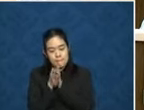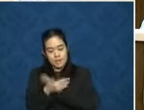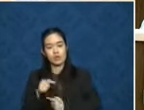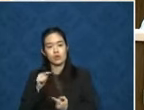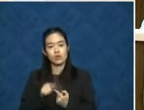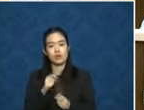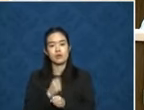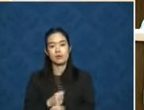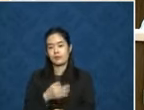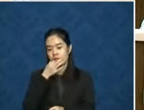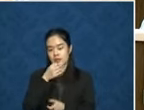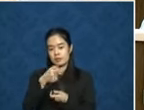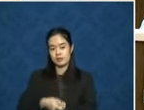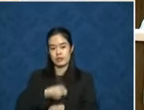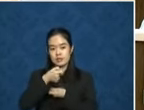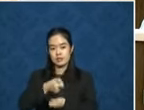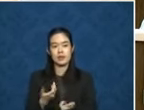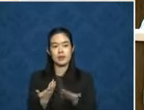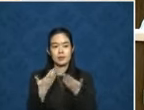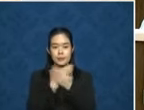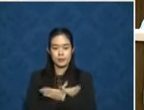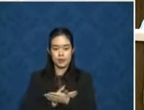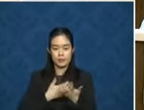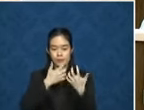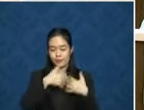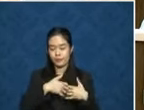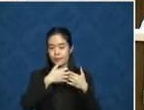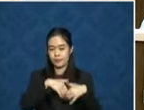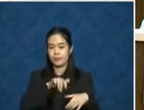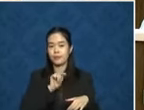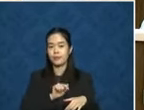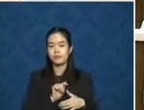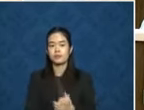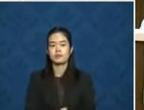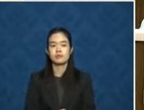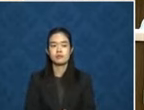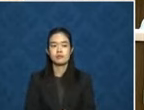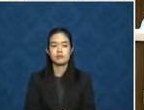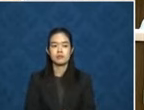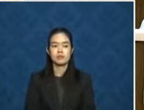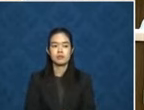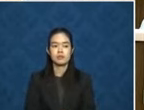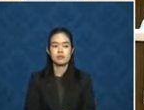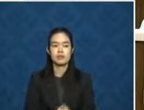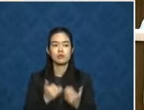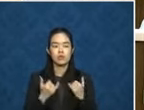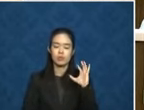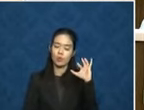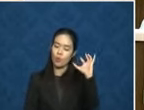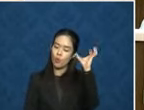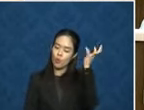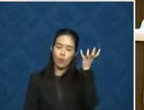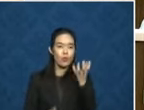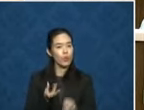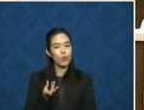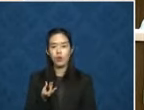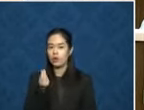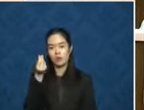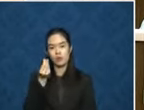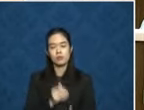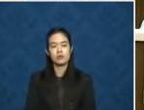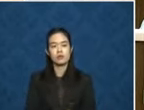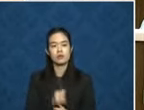ตรสู่สังคมอุตสาหกรรมและสู่สังคมอิเล็กทรอนิกส์ทุกวันนี้โลกเปลี่ยนไปเร็วมากครับเป็นโล